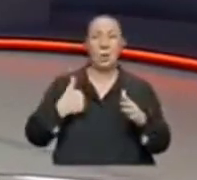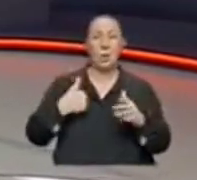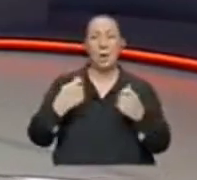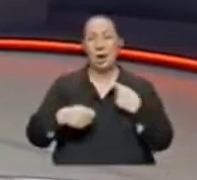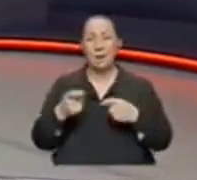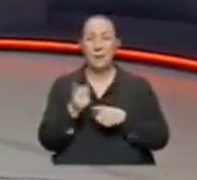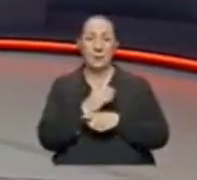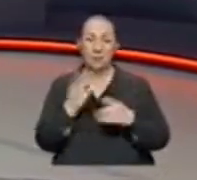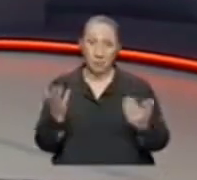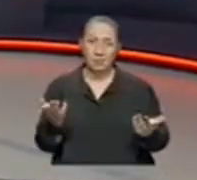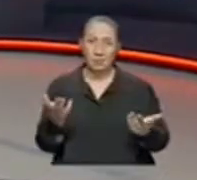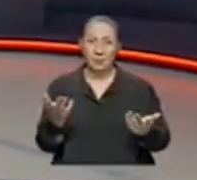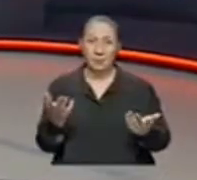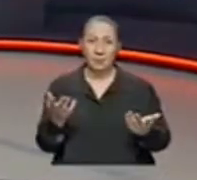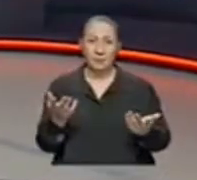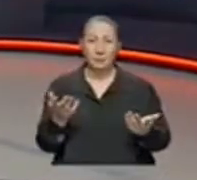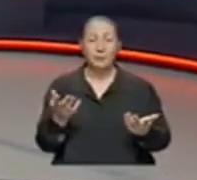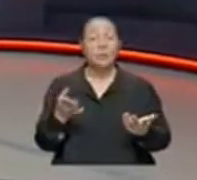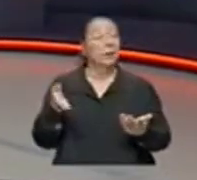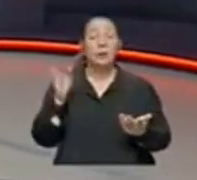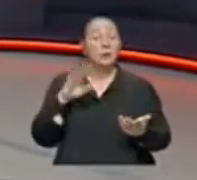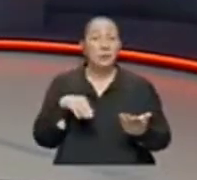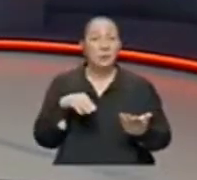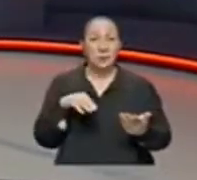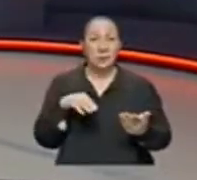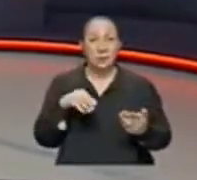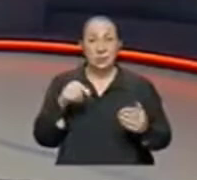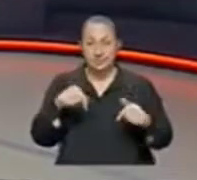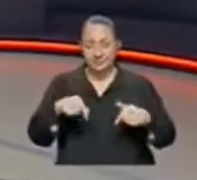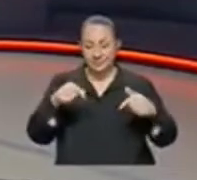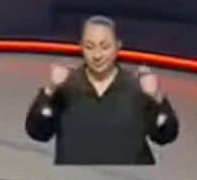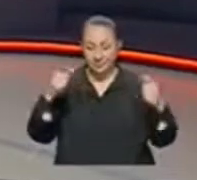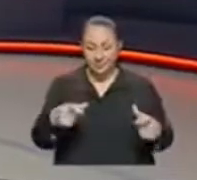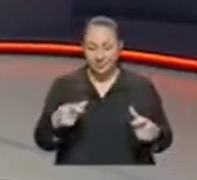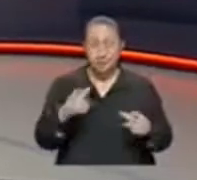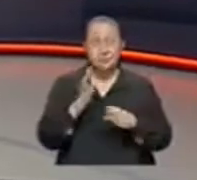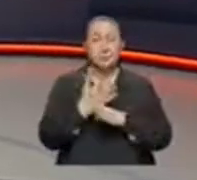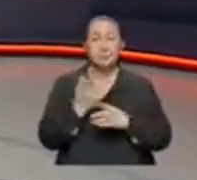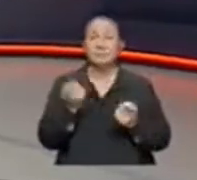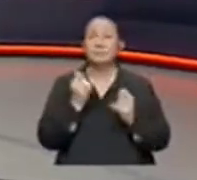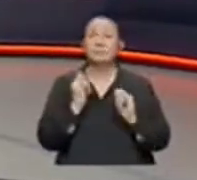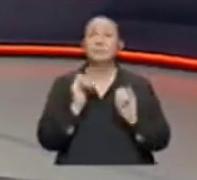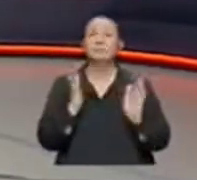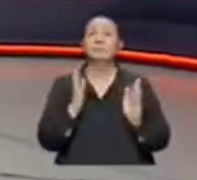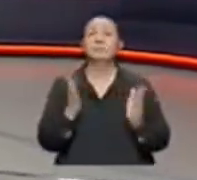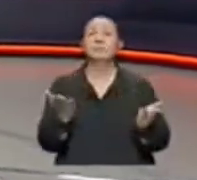bankaları şunlar bunlar. Ondan sonra ya bu ülkede niye işler kötüye gidiyor?